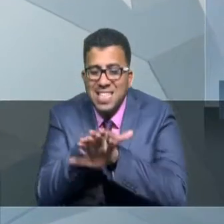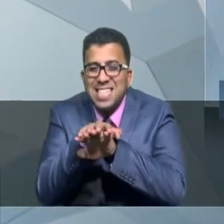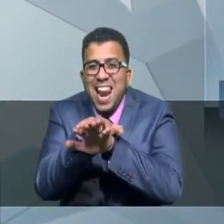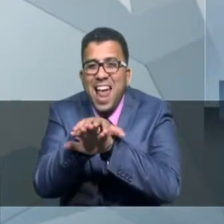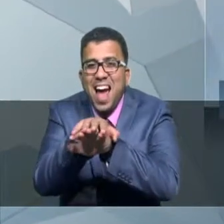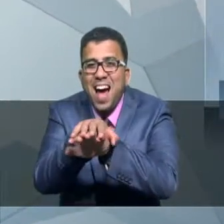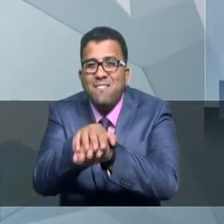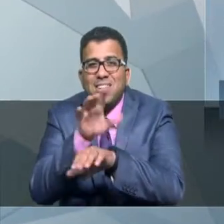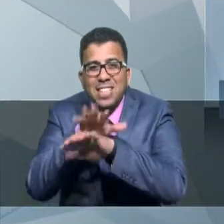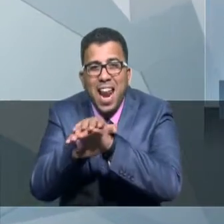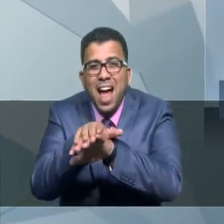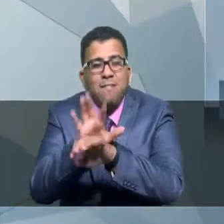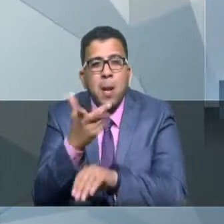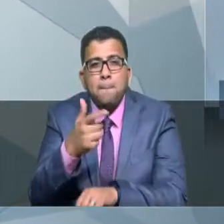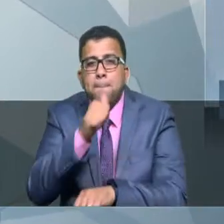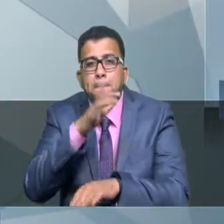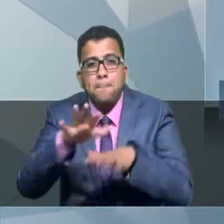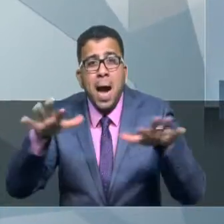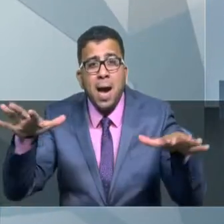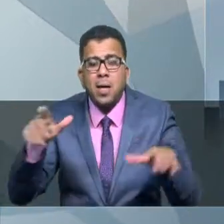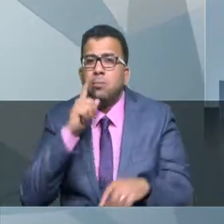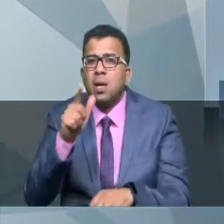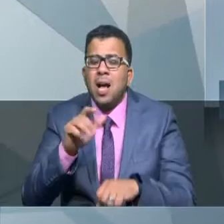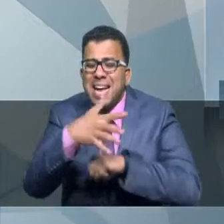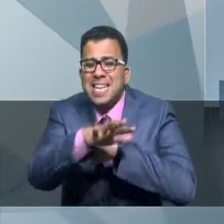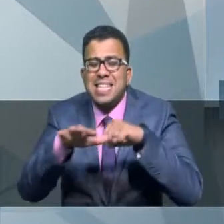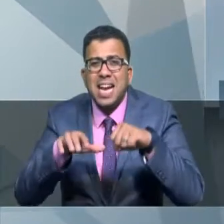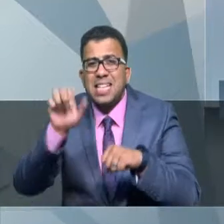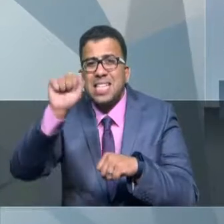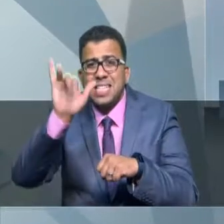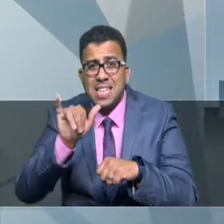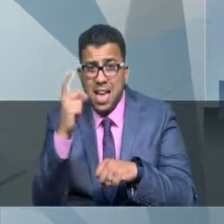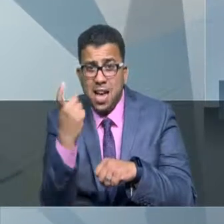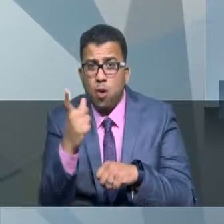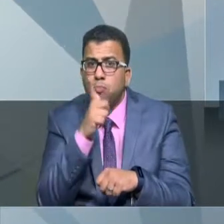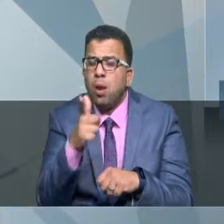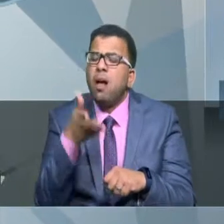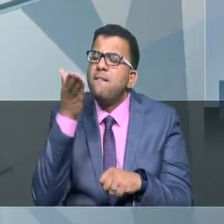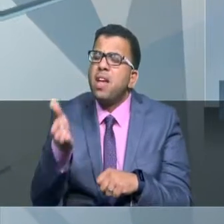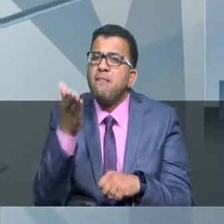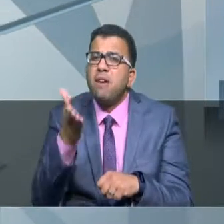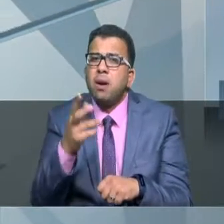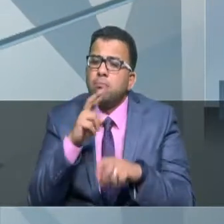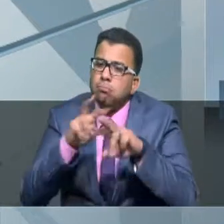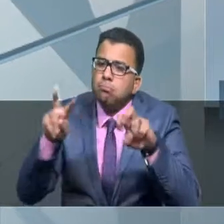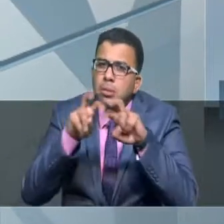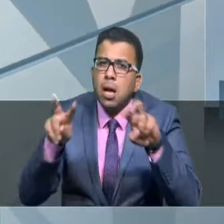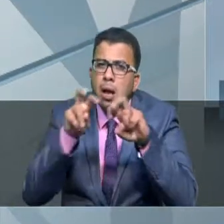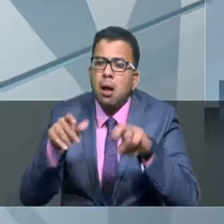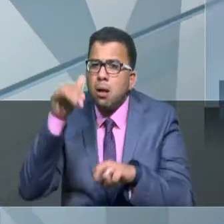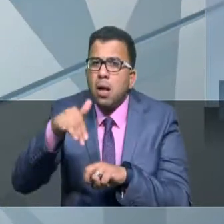البحرية. وبالتالي أيضا جزيرة صيربونعير دائما فيها أشياء مش مكتشفة،